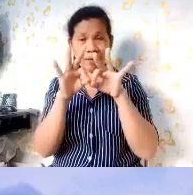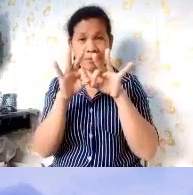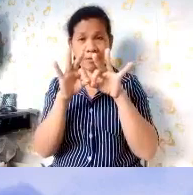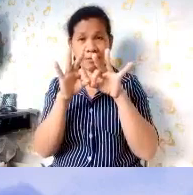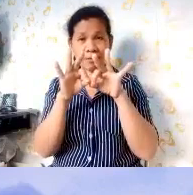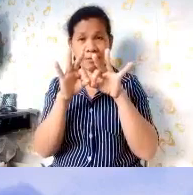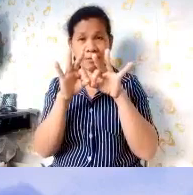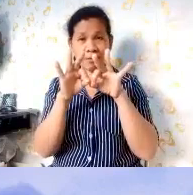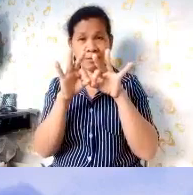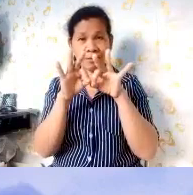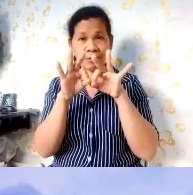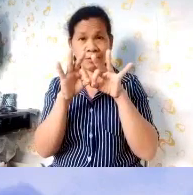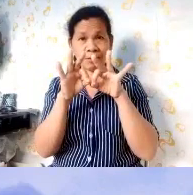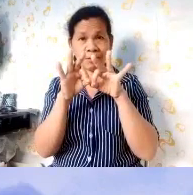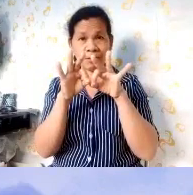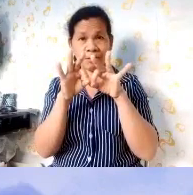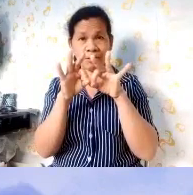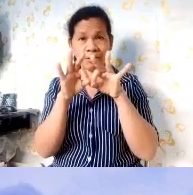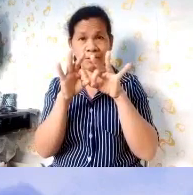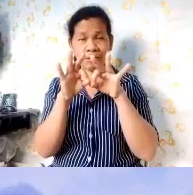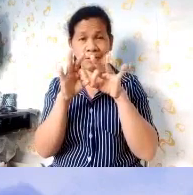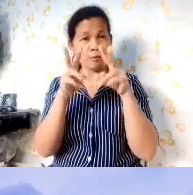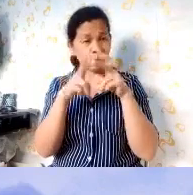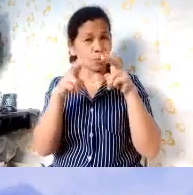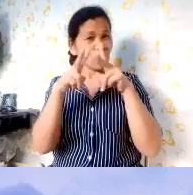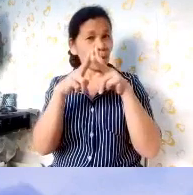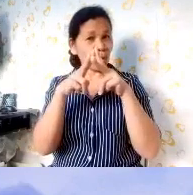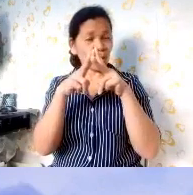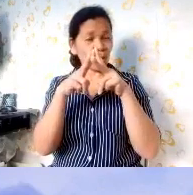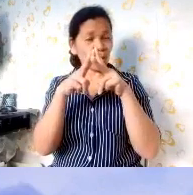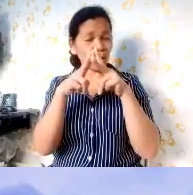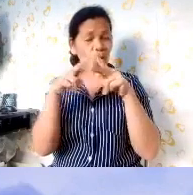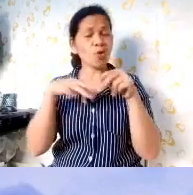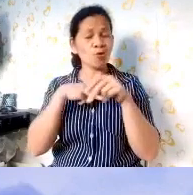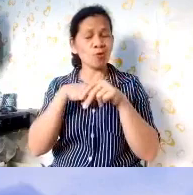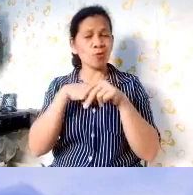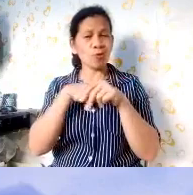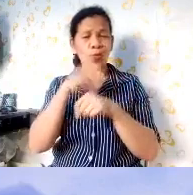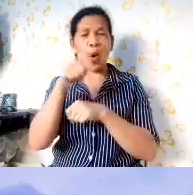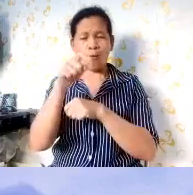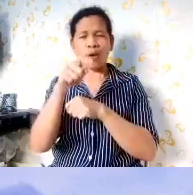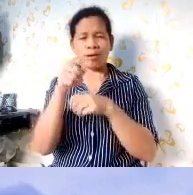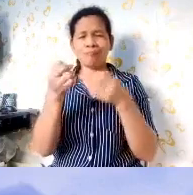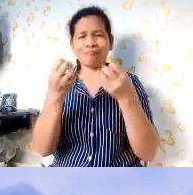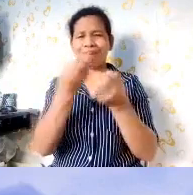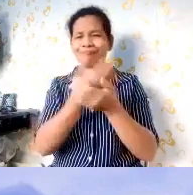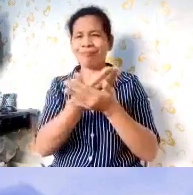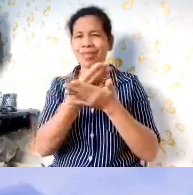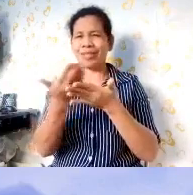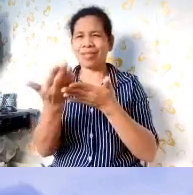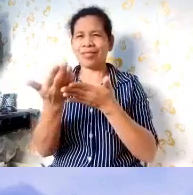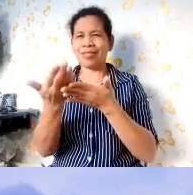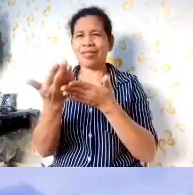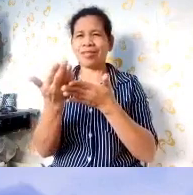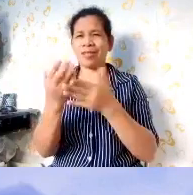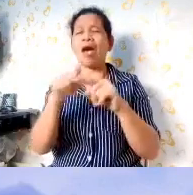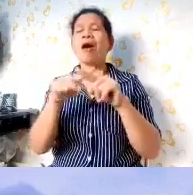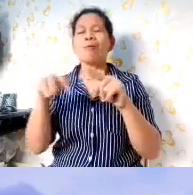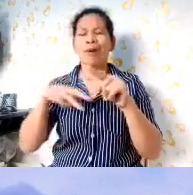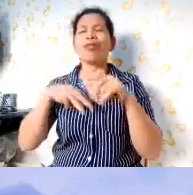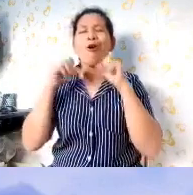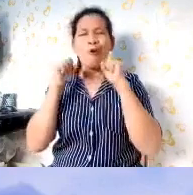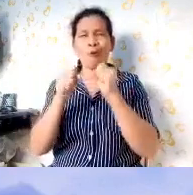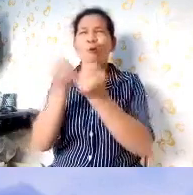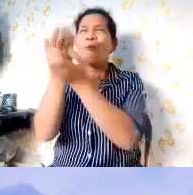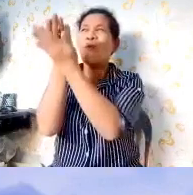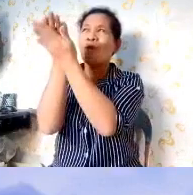mahalaga yung ating mga pangangailangan, okay? Yan po ay nahihingi sa Diyos. Kaya nga ang turo